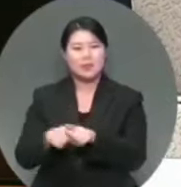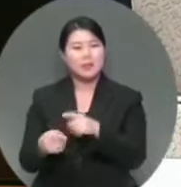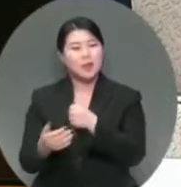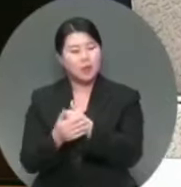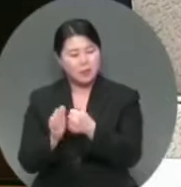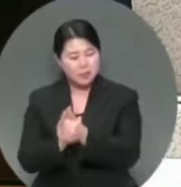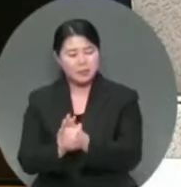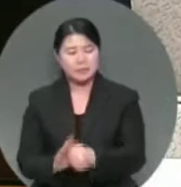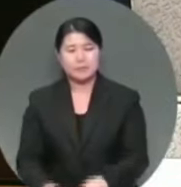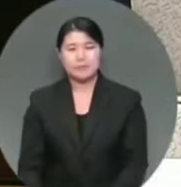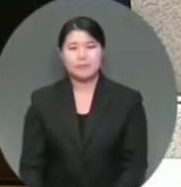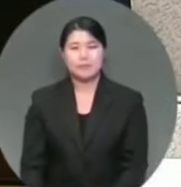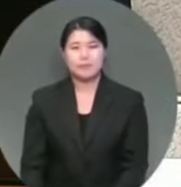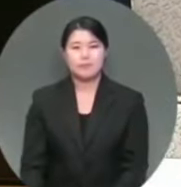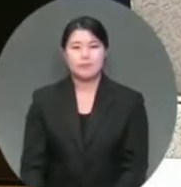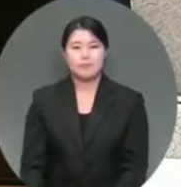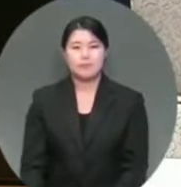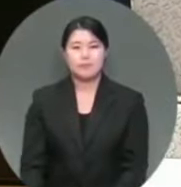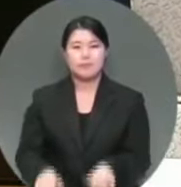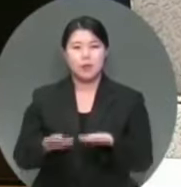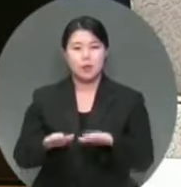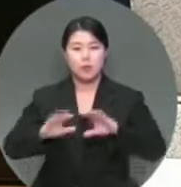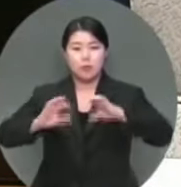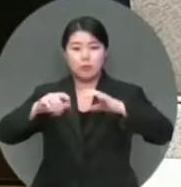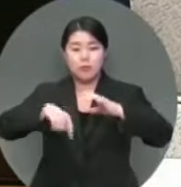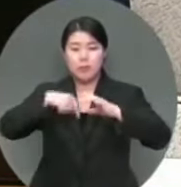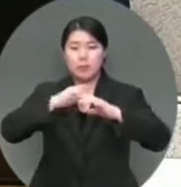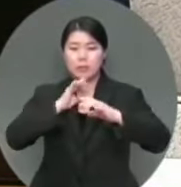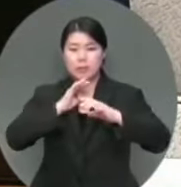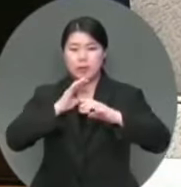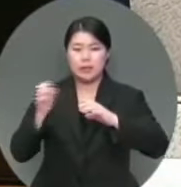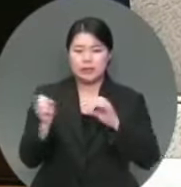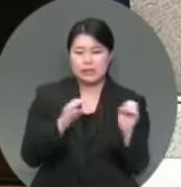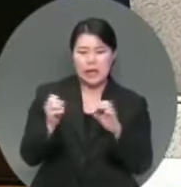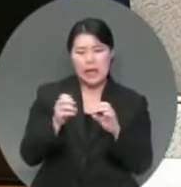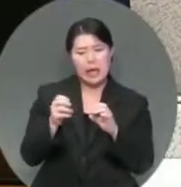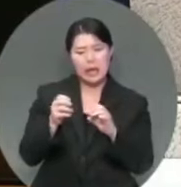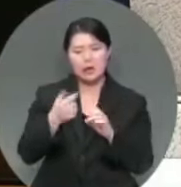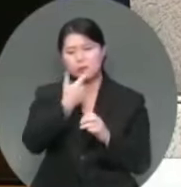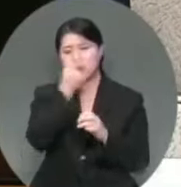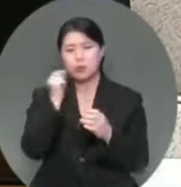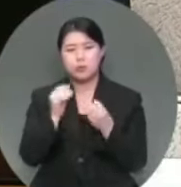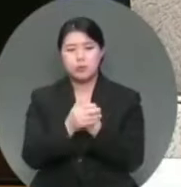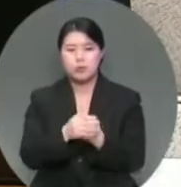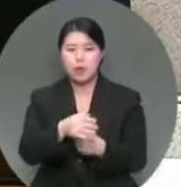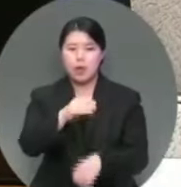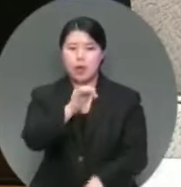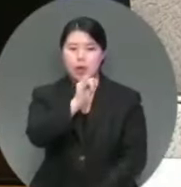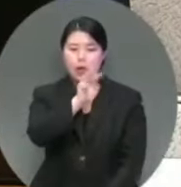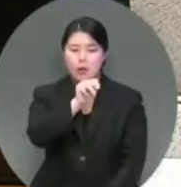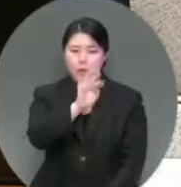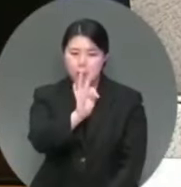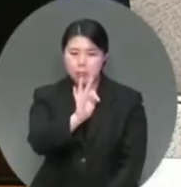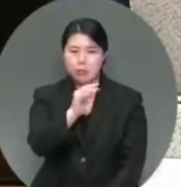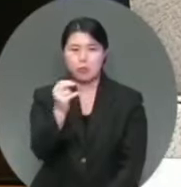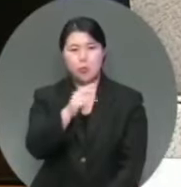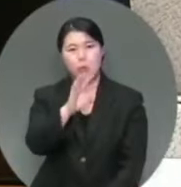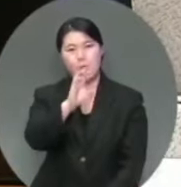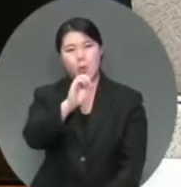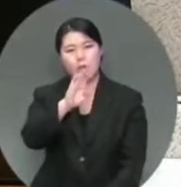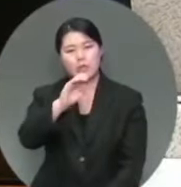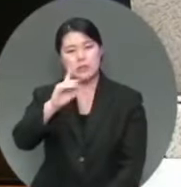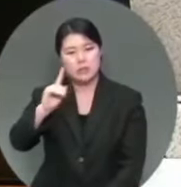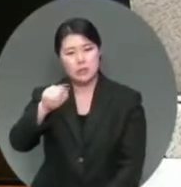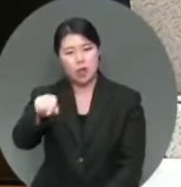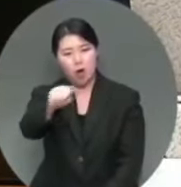더하고 저희들은 이번에 국내에서만 몇 차례 해서는 안 되겠다 해서 IMF하고 OECD에 이 분야의